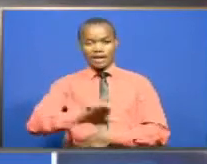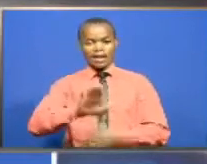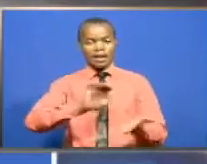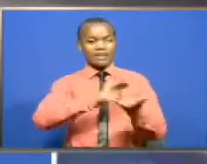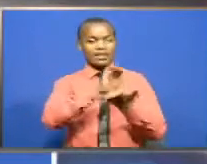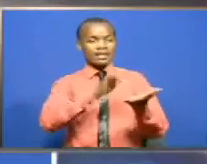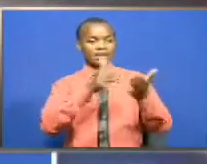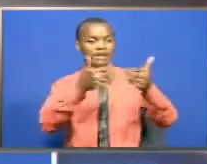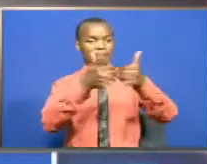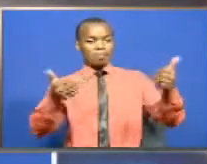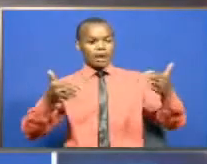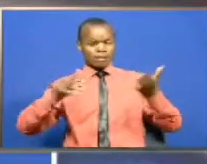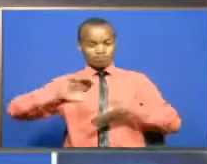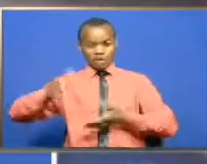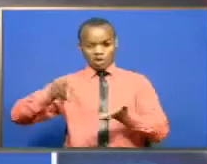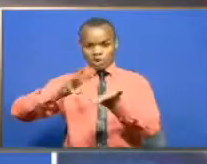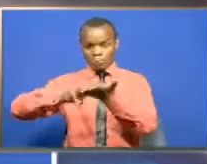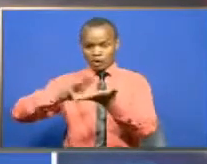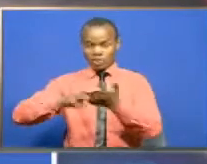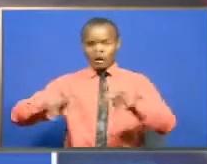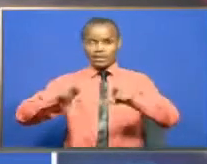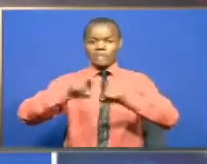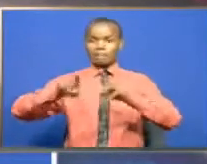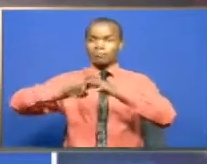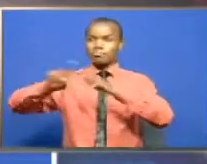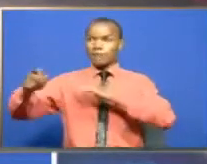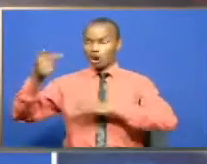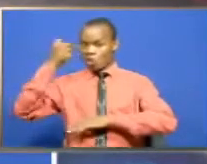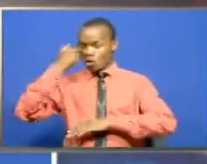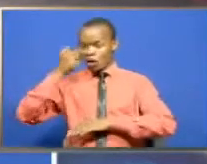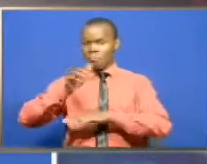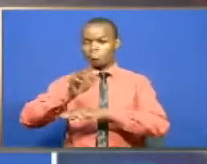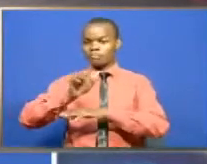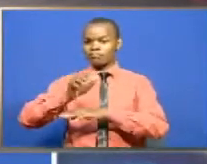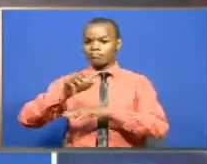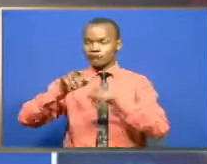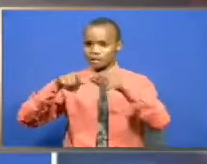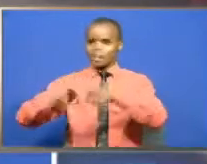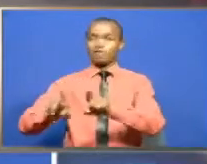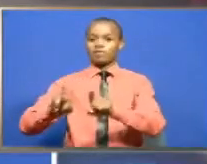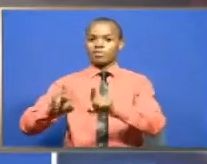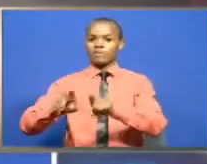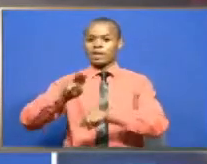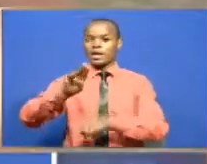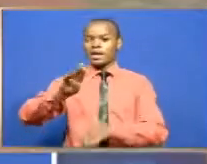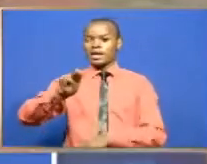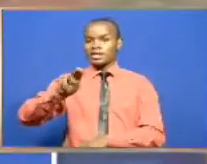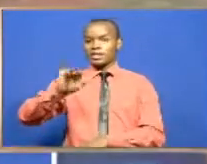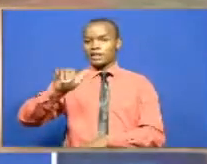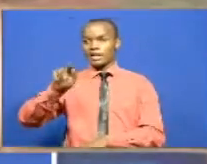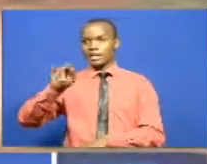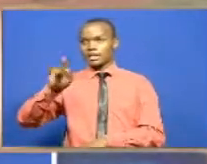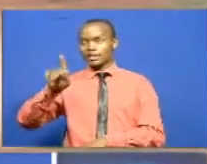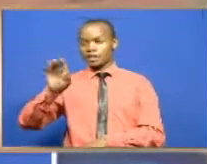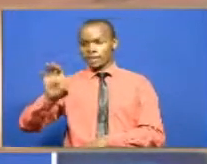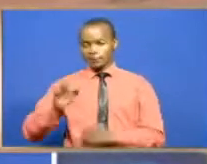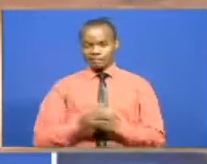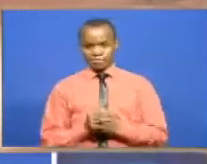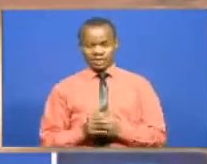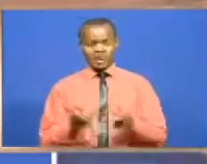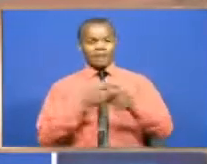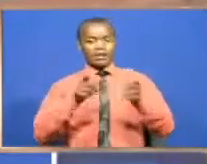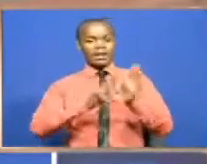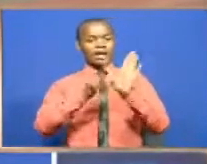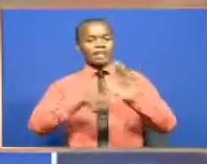corona katika kaunti ya Migori, na kuelekea nyumbani kwao katika kaunti ndogo ya Nyatike. Hata hivyo baadaye alitafutwa na kurejeshwa